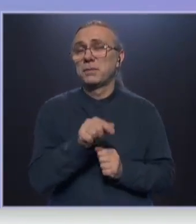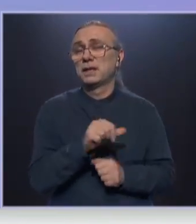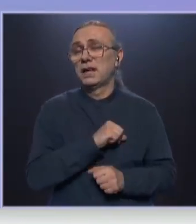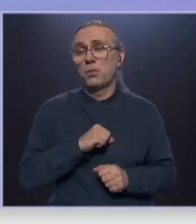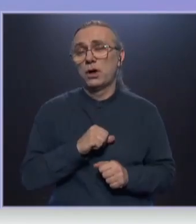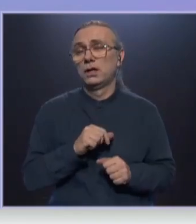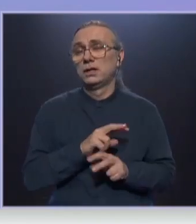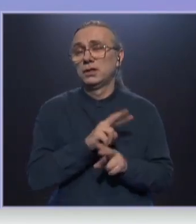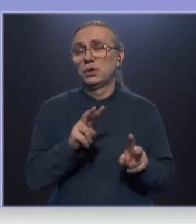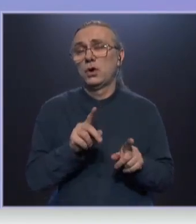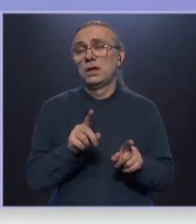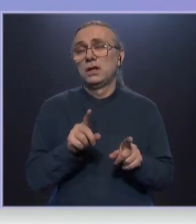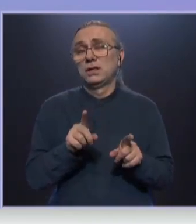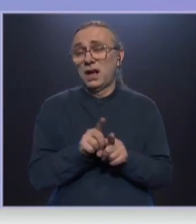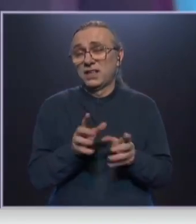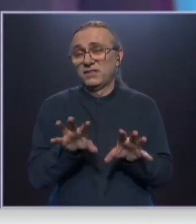тоже трагедия.